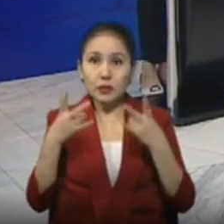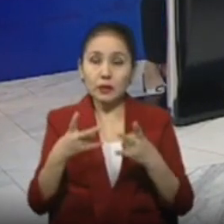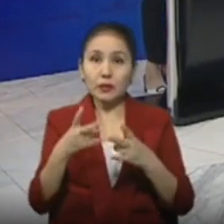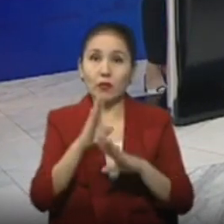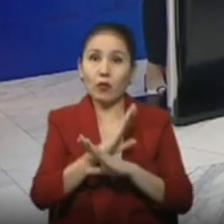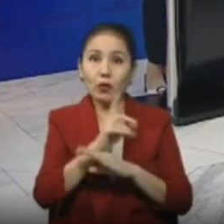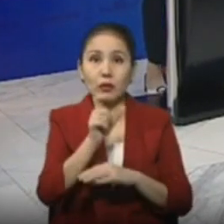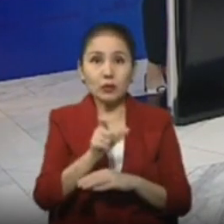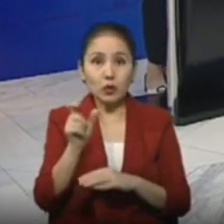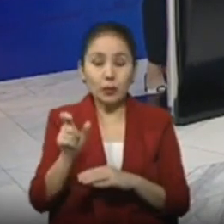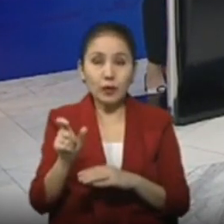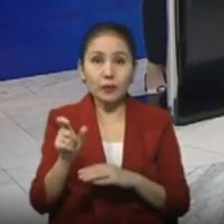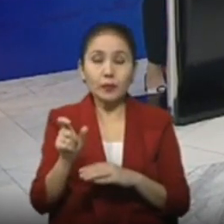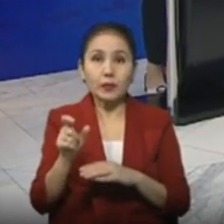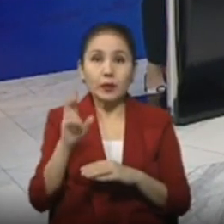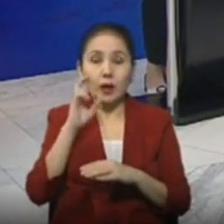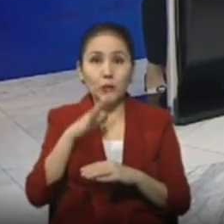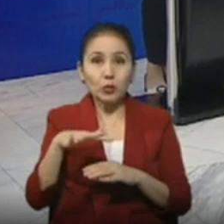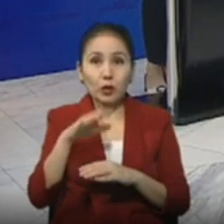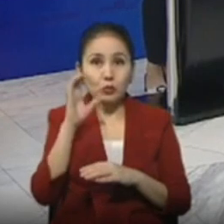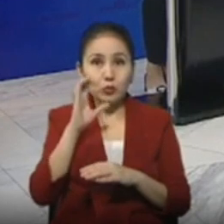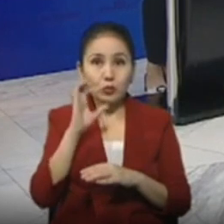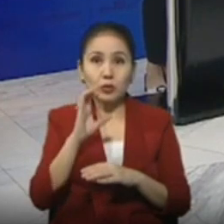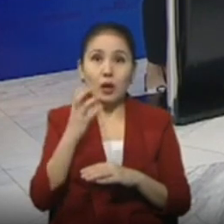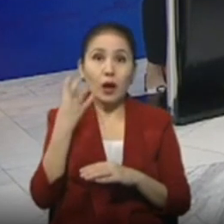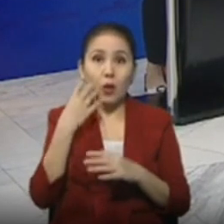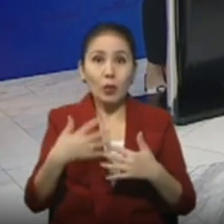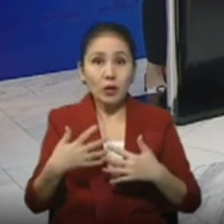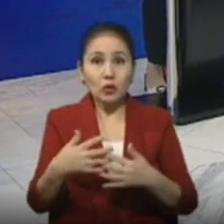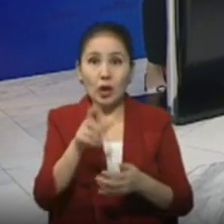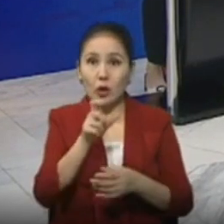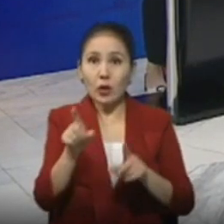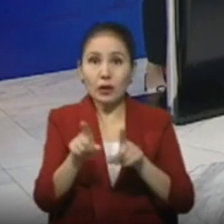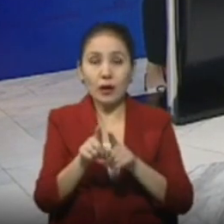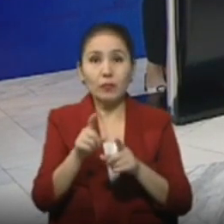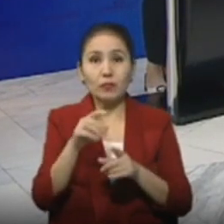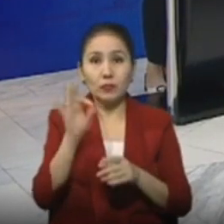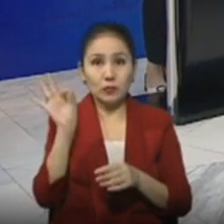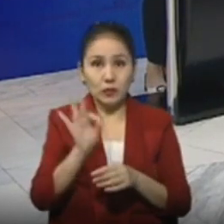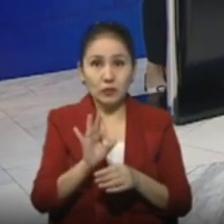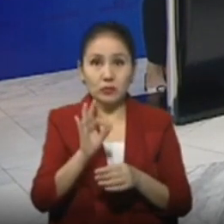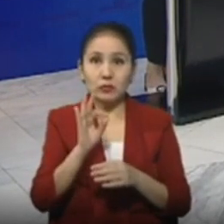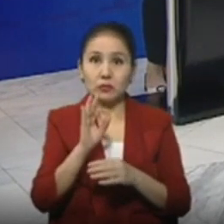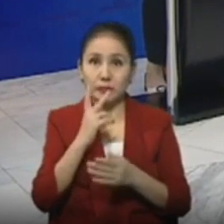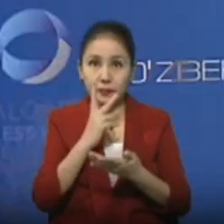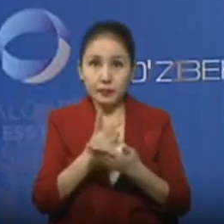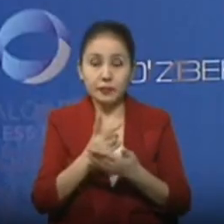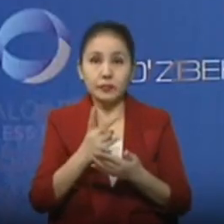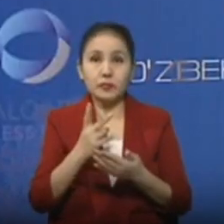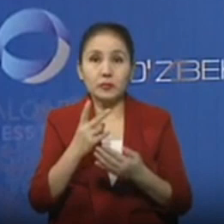vafot etayotganlar hamyurtlarimiz orasida afsuski homilador ayollar ham tez-tez uchramoqda. Siz aynan mana